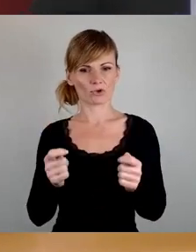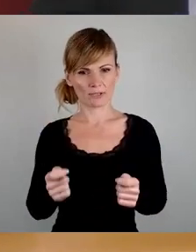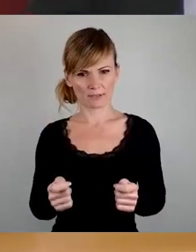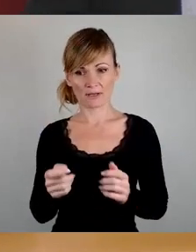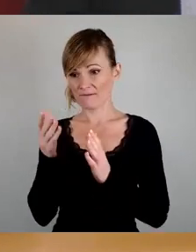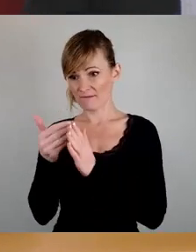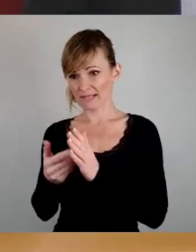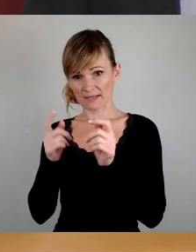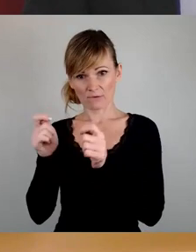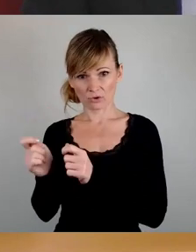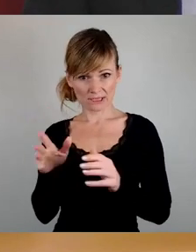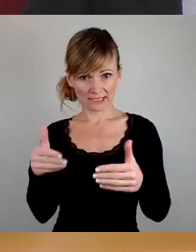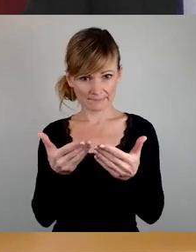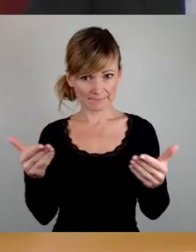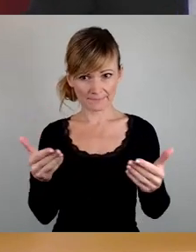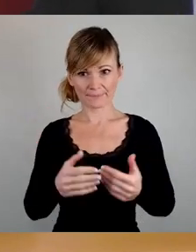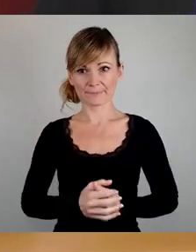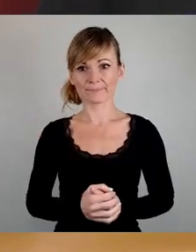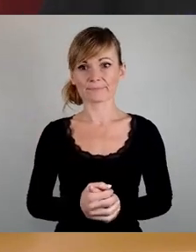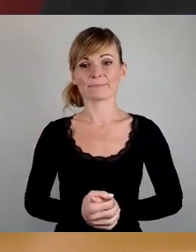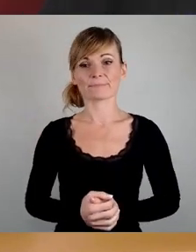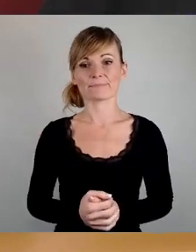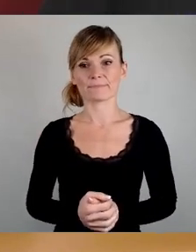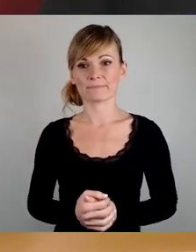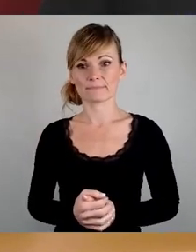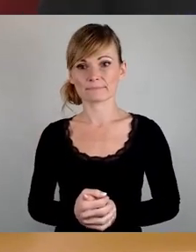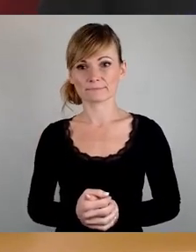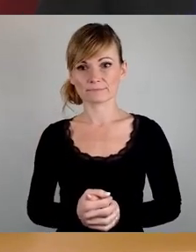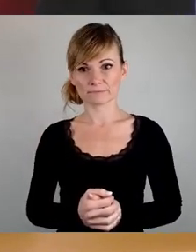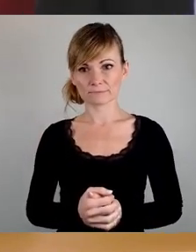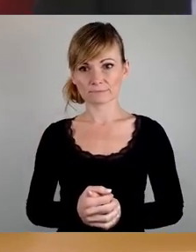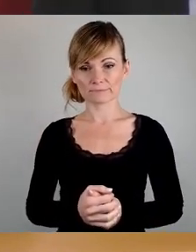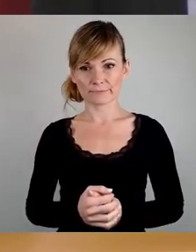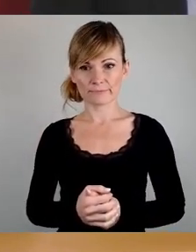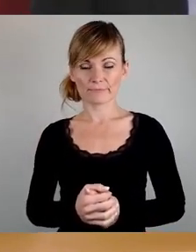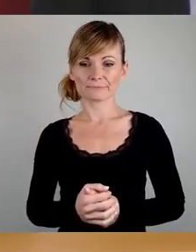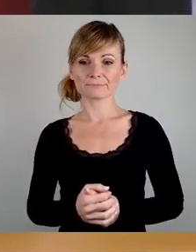Vorschläge, die mit auf die Liste aufgenommen werden sollen?